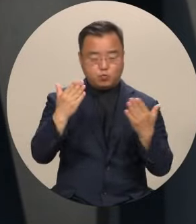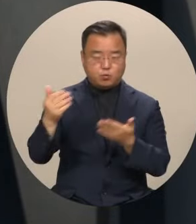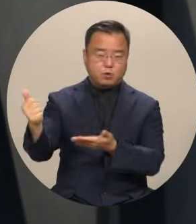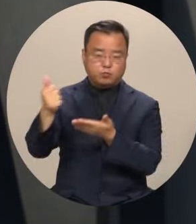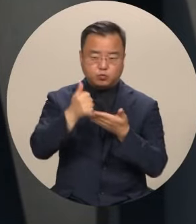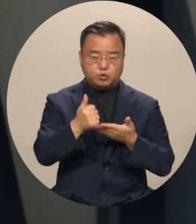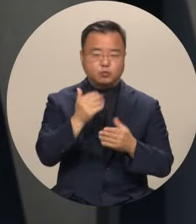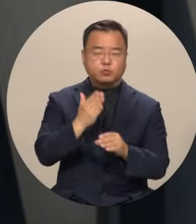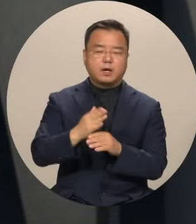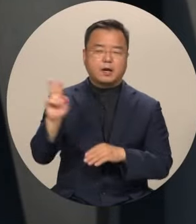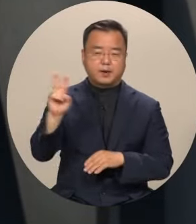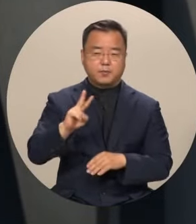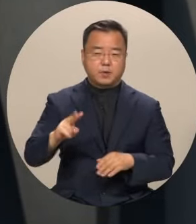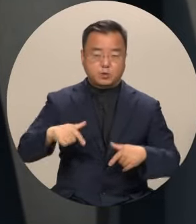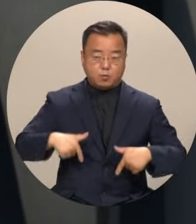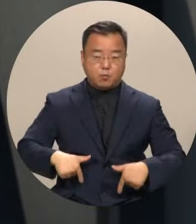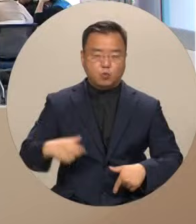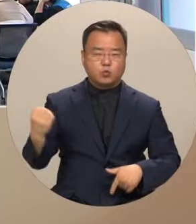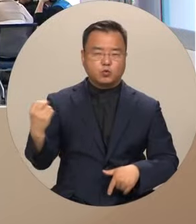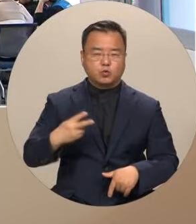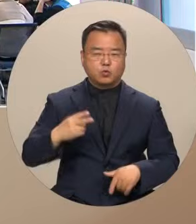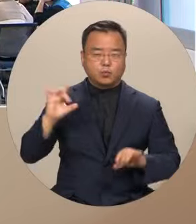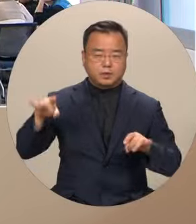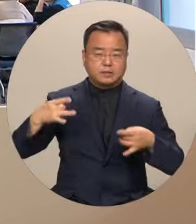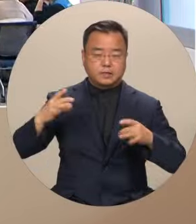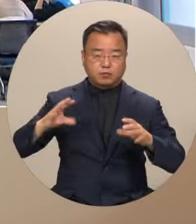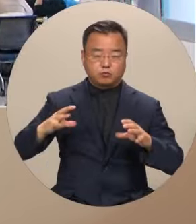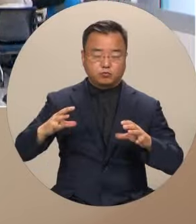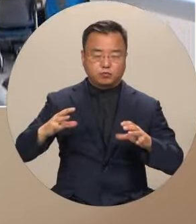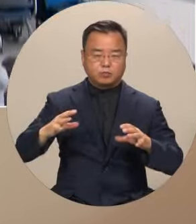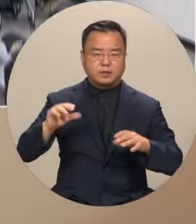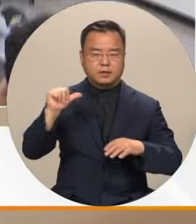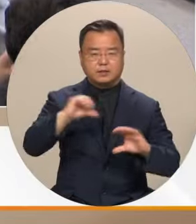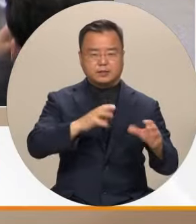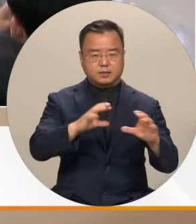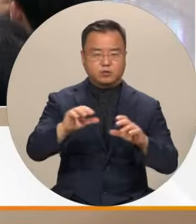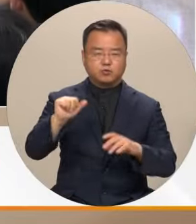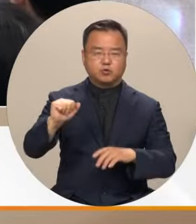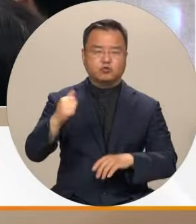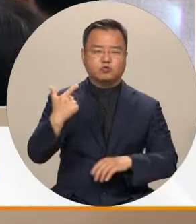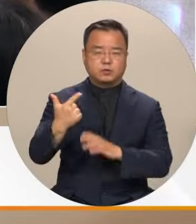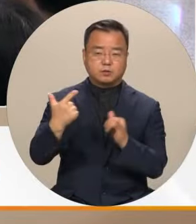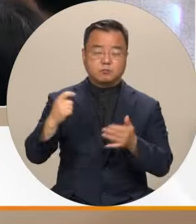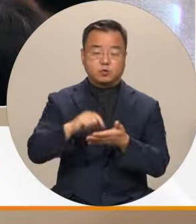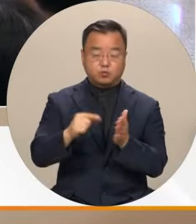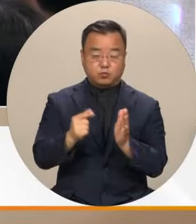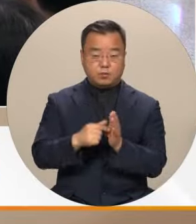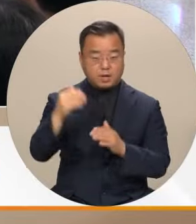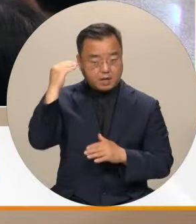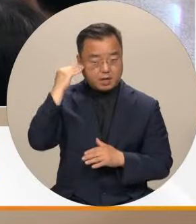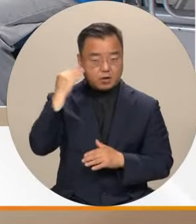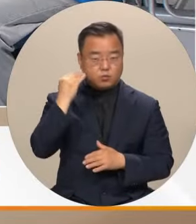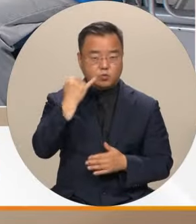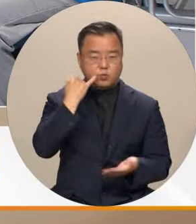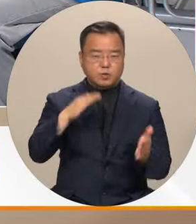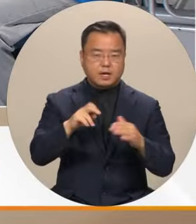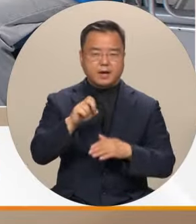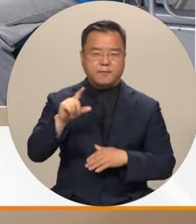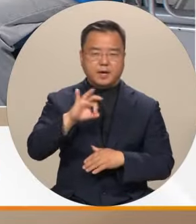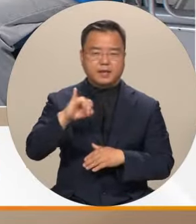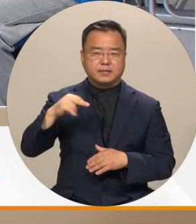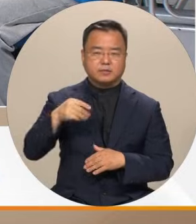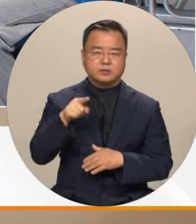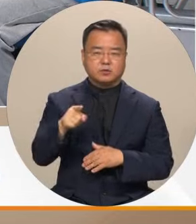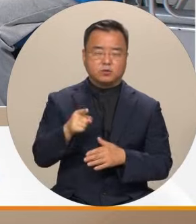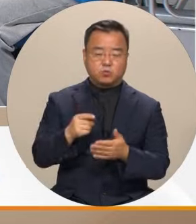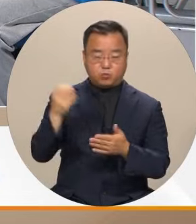베트남과 몽골 태국 등 다섯 개 나라의 쉰 여섯 명의 외국인 학생이 한국 해양 마이스터고와 의성 유티 태고 등